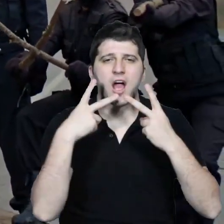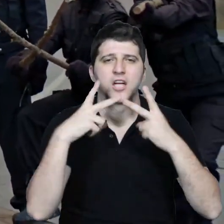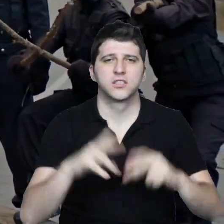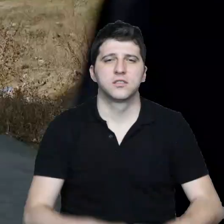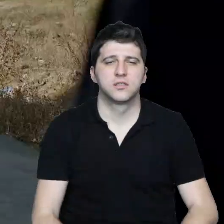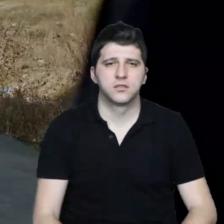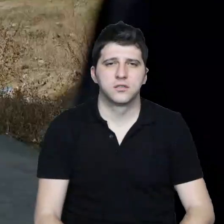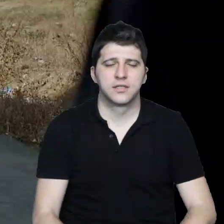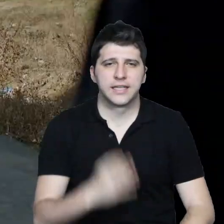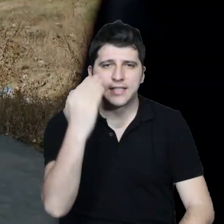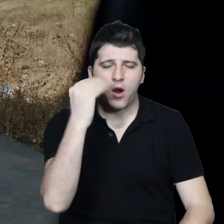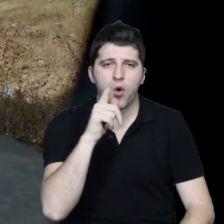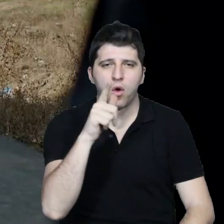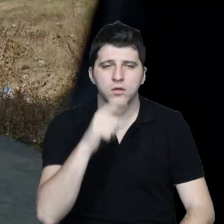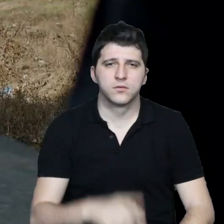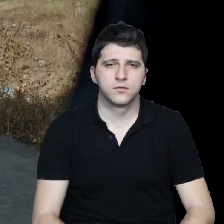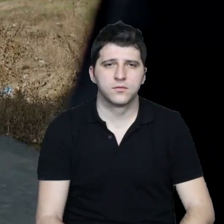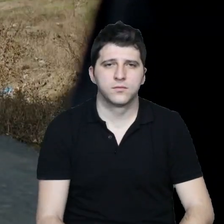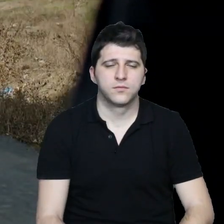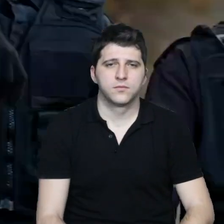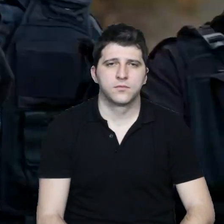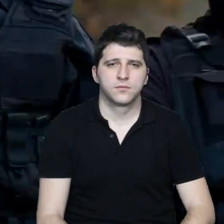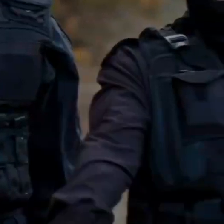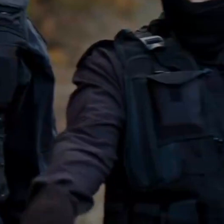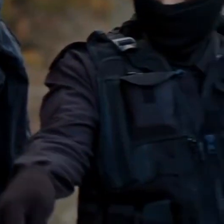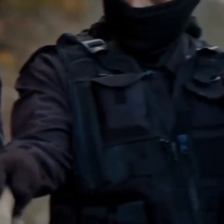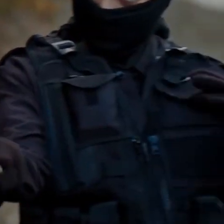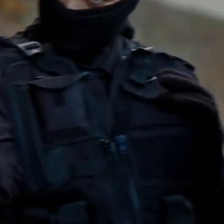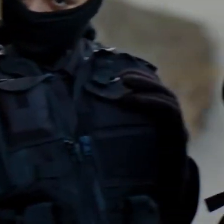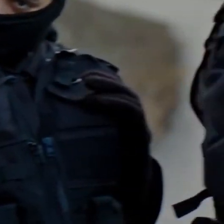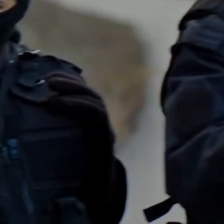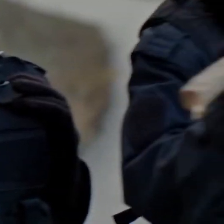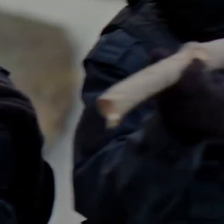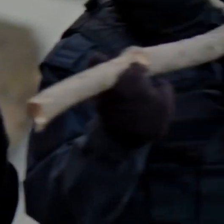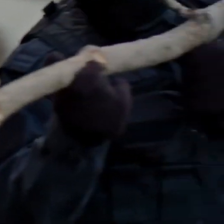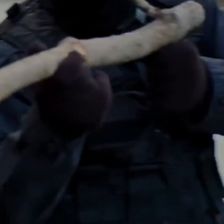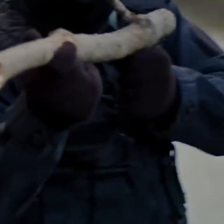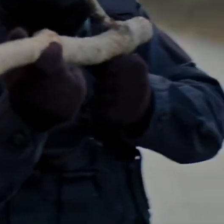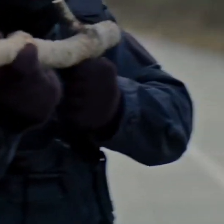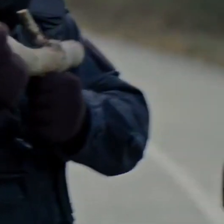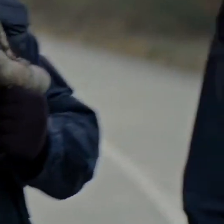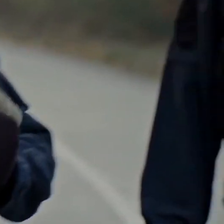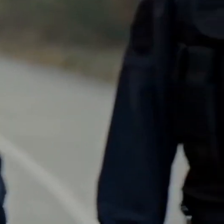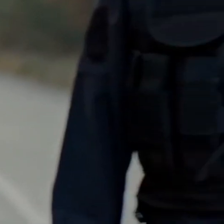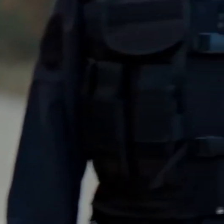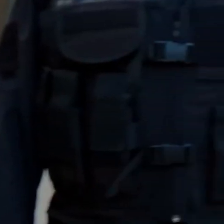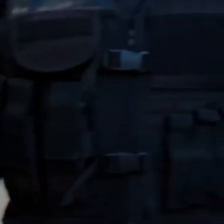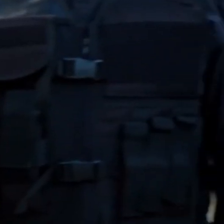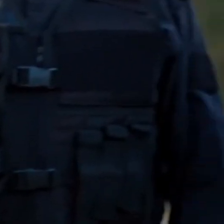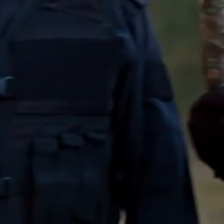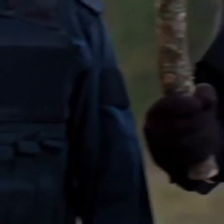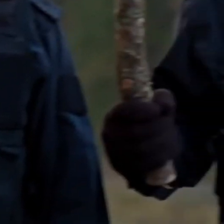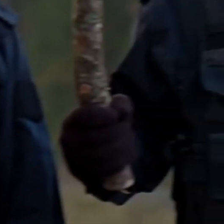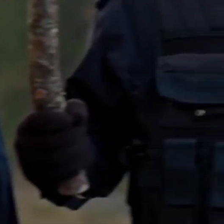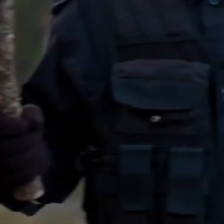Gece mavisi. Yola barikat kurup önünde dizilmişler. Silah niyetine sopaları var. Erol'un lüks koyu renk otomobili yanaşırken